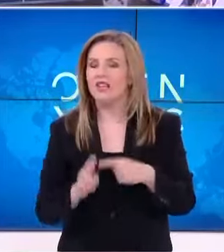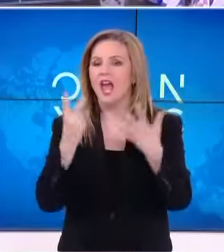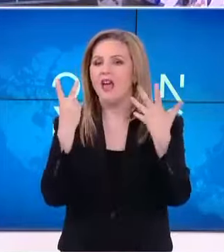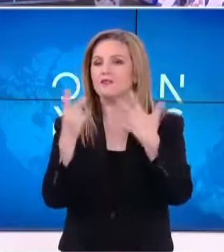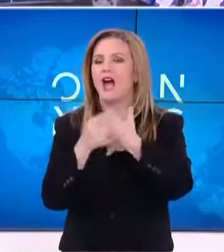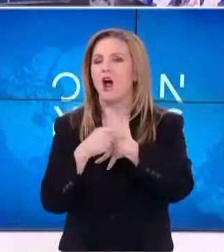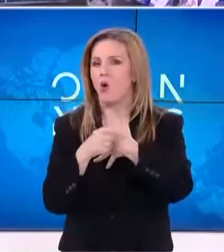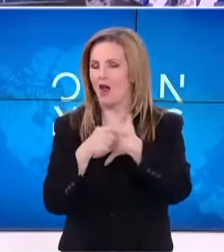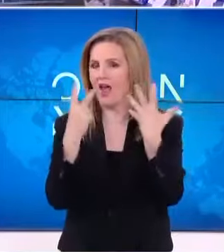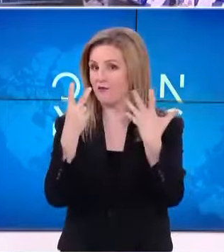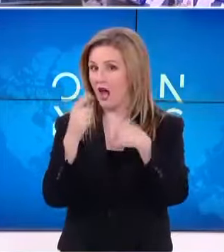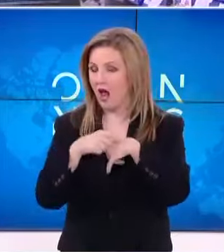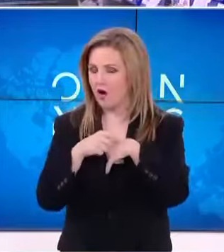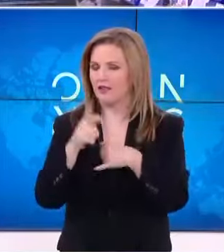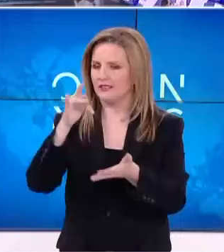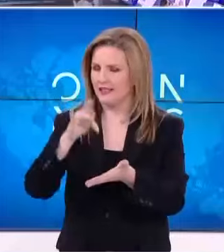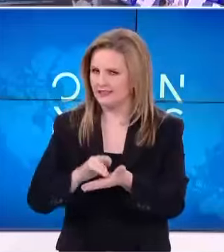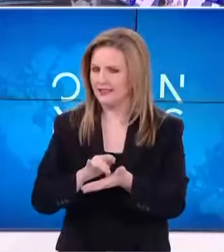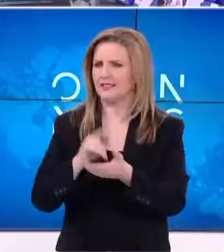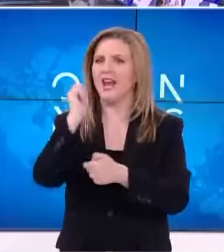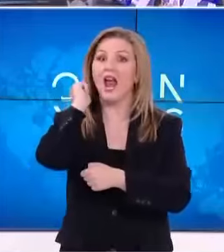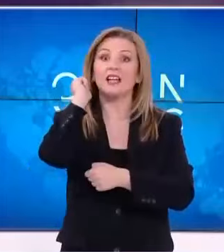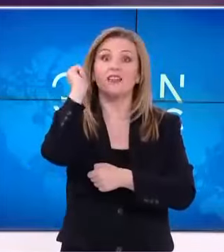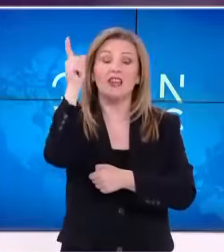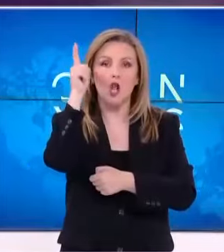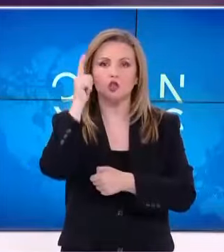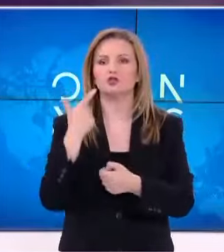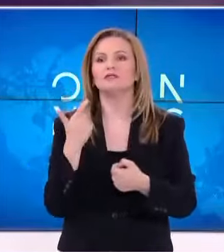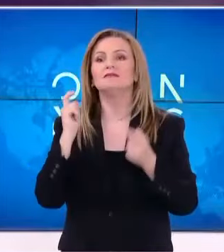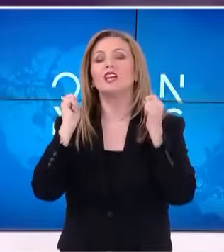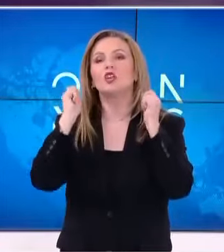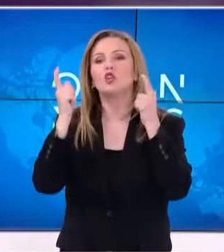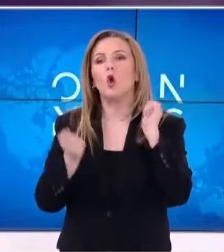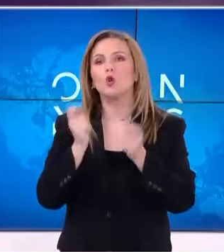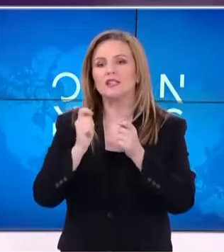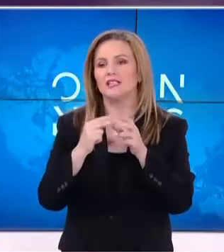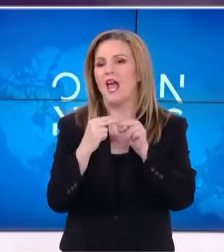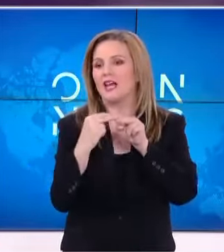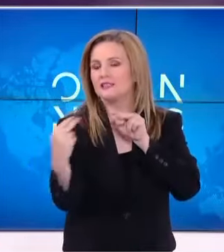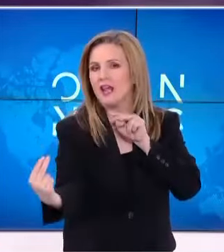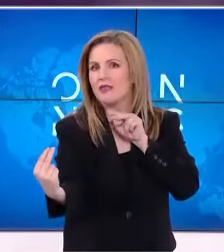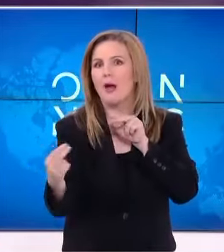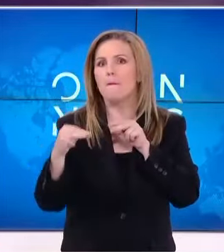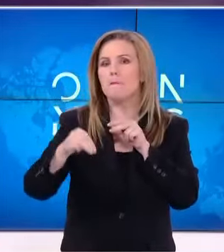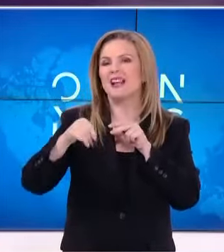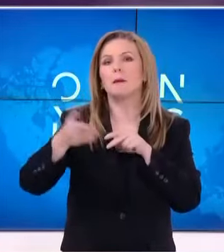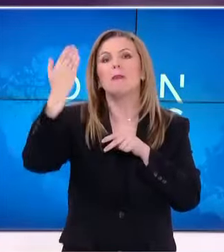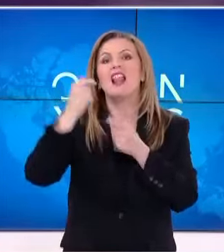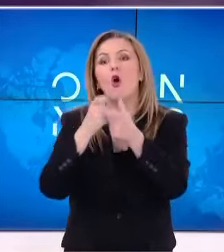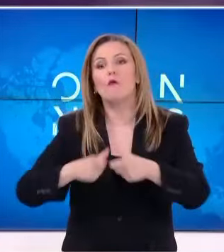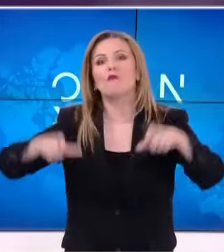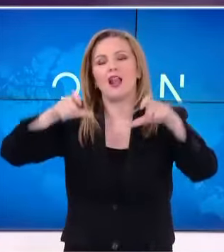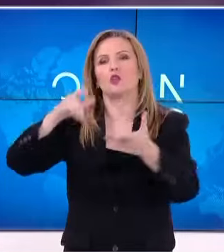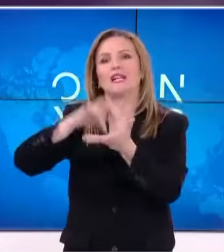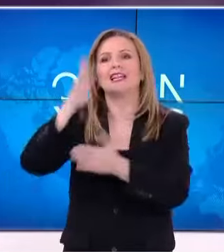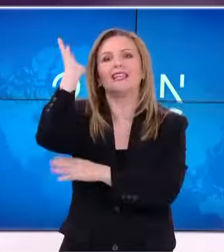7:00 στην κεντρική μας εκδήλωση που θα ναι μία γιορτή στην εξέδρα του μπάτη στο παλιό φάληρο που θα κάνω την